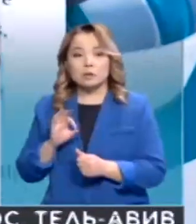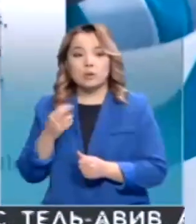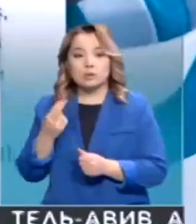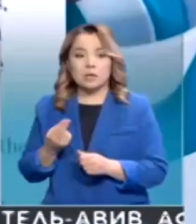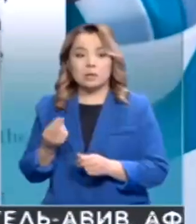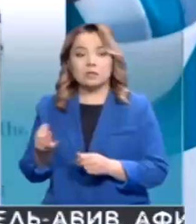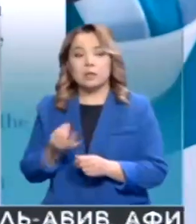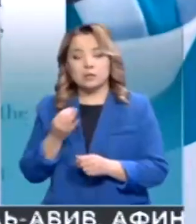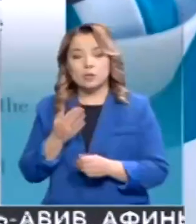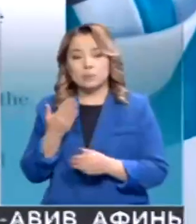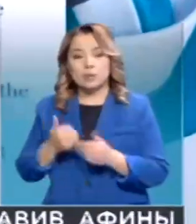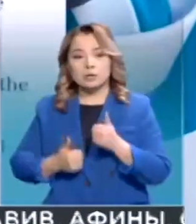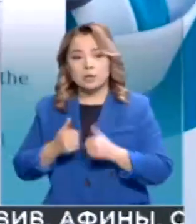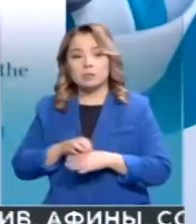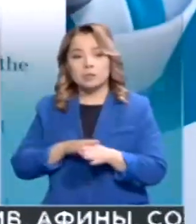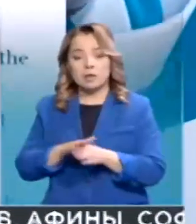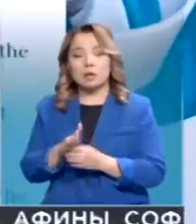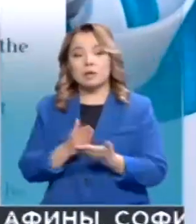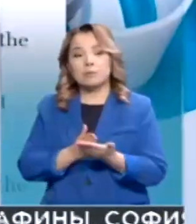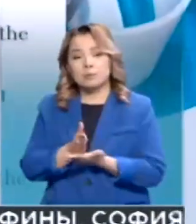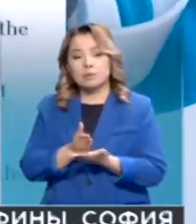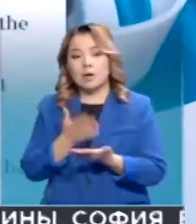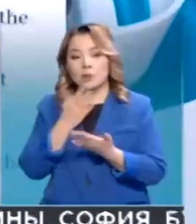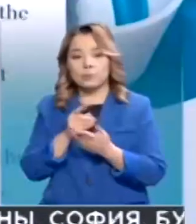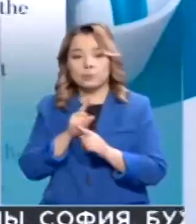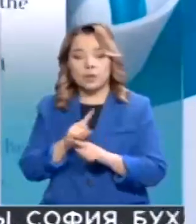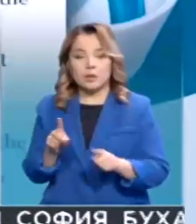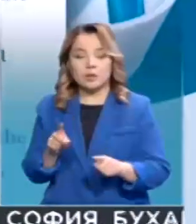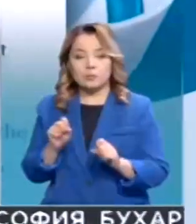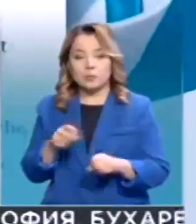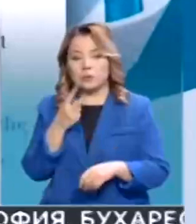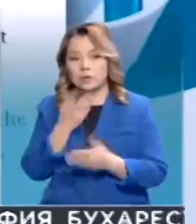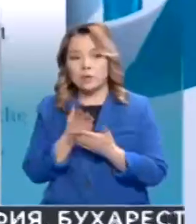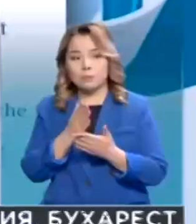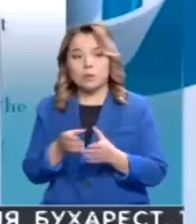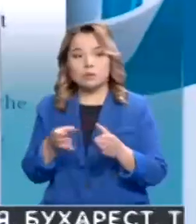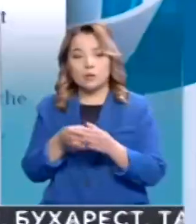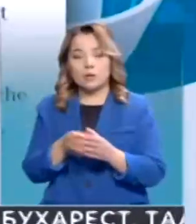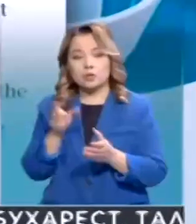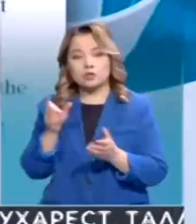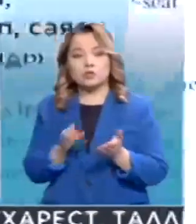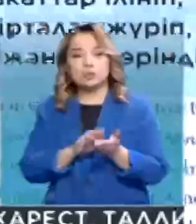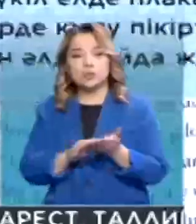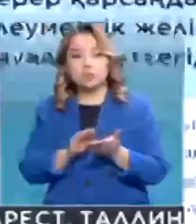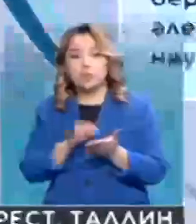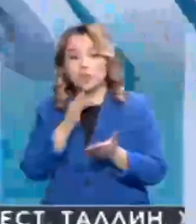желілерде қызу пікірталас жүріп, саяси науқан әдеттегіден әлдеқайда жанды көрінді, дейді токиолық тілші.